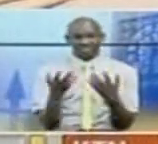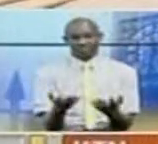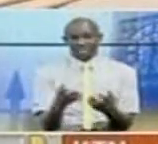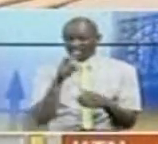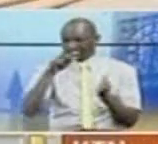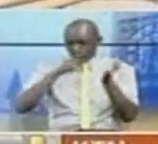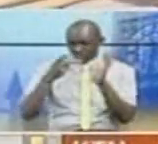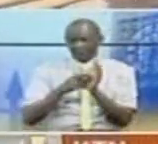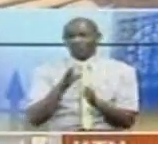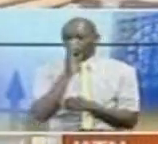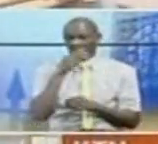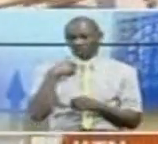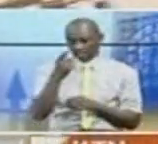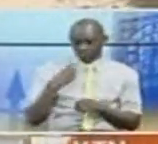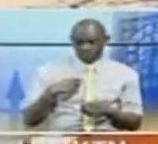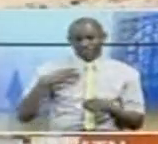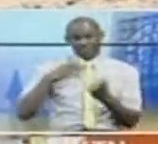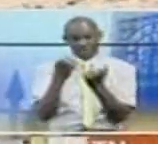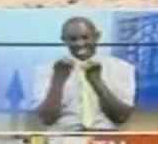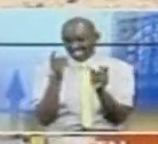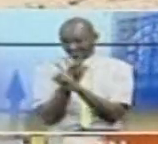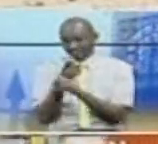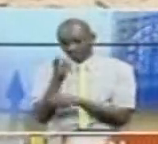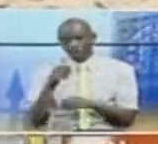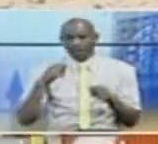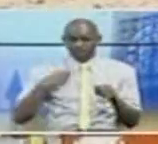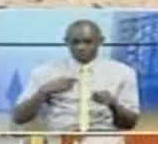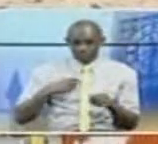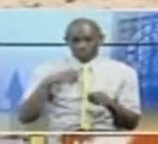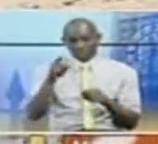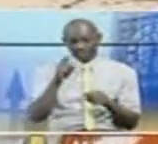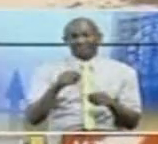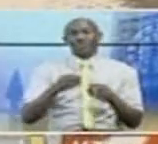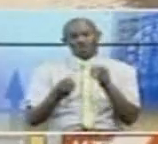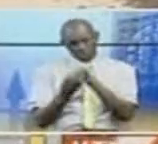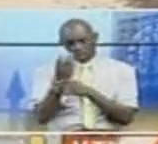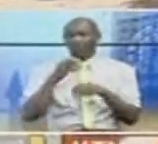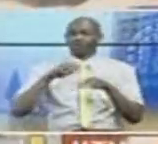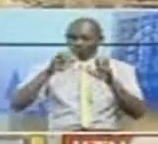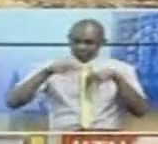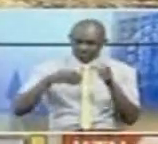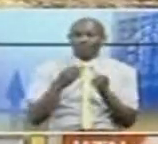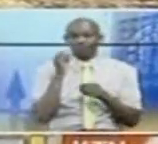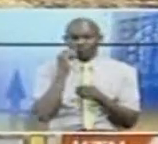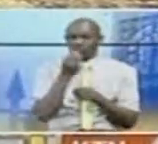wa maji inalenga kushughulikia mahitaji ya wenyeji hawa waweze kujitegemea kwa kukuza chakula wenyewe